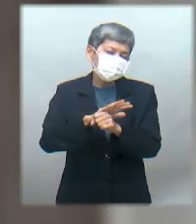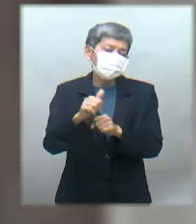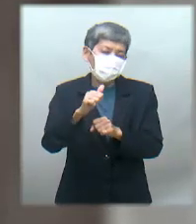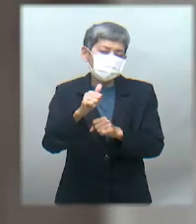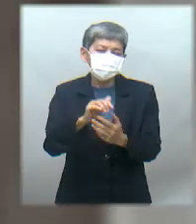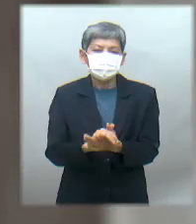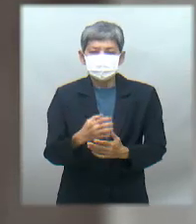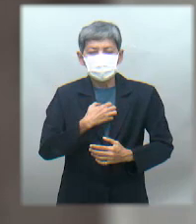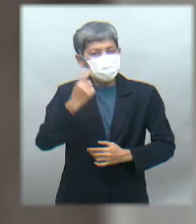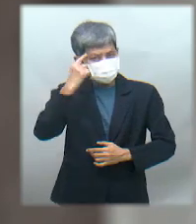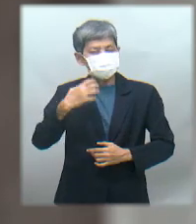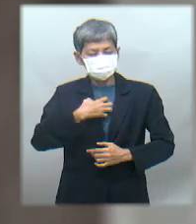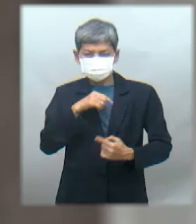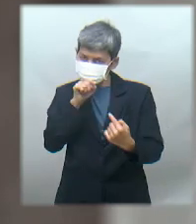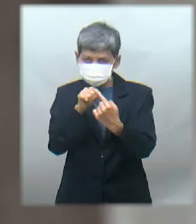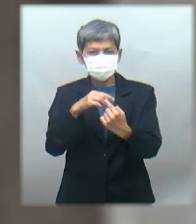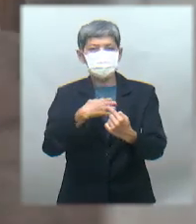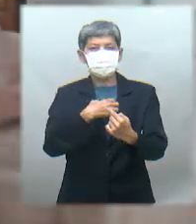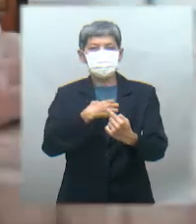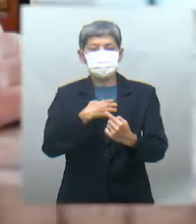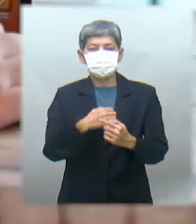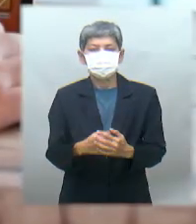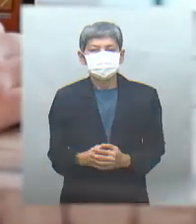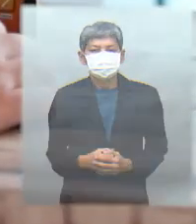เราตกจะรู้ ต้กจะโกัสครั